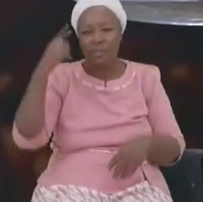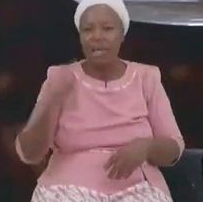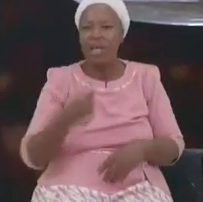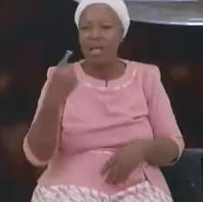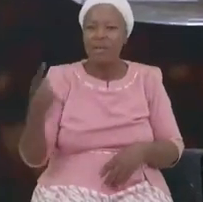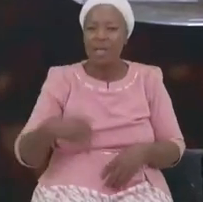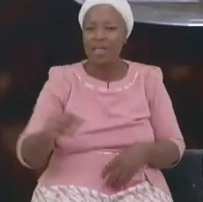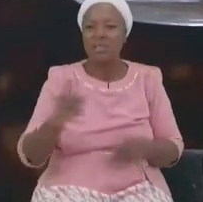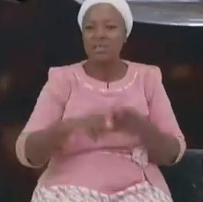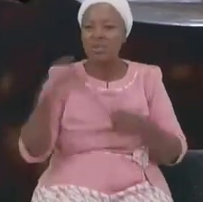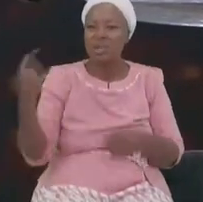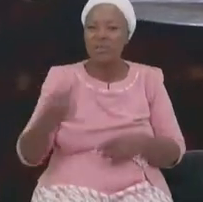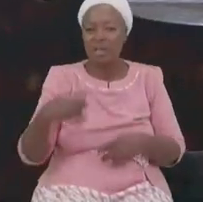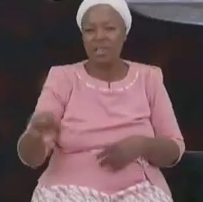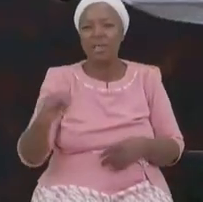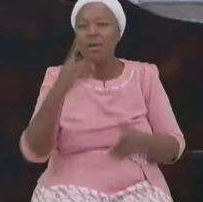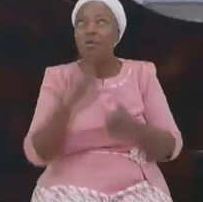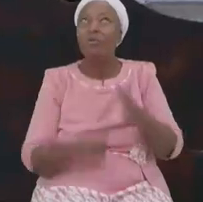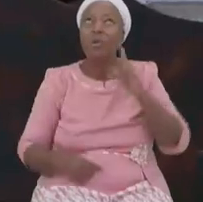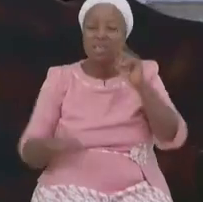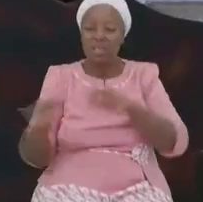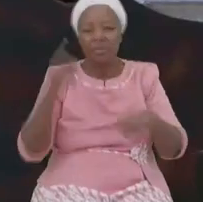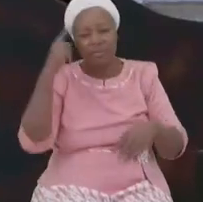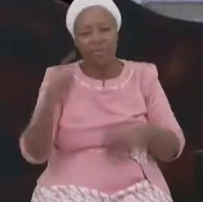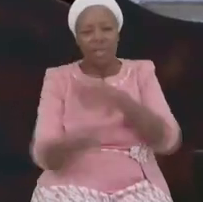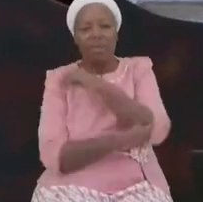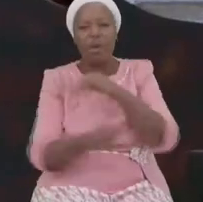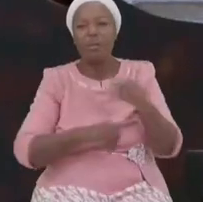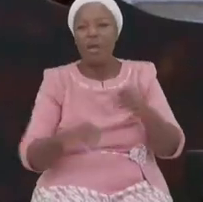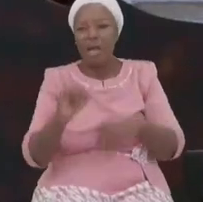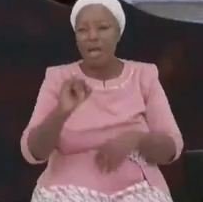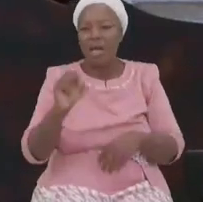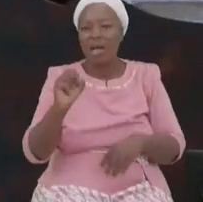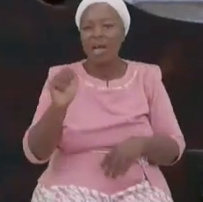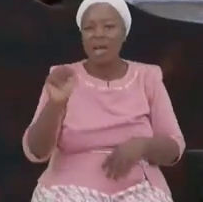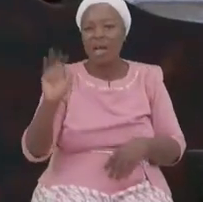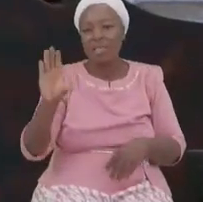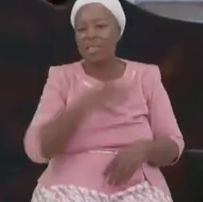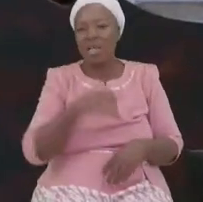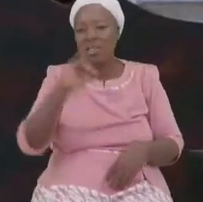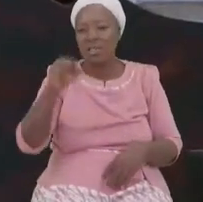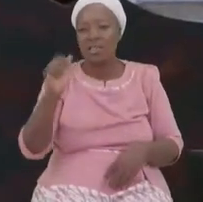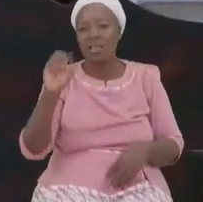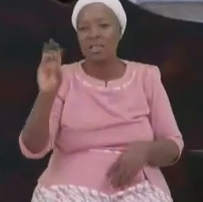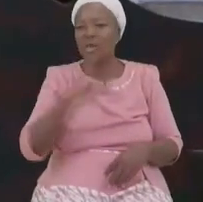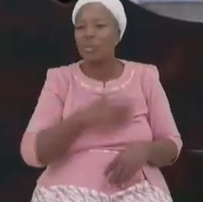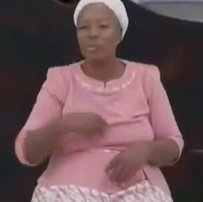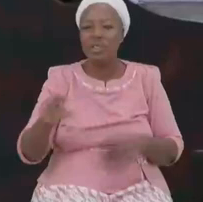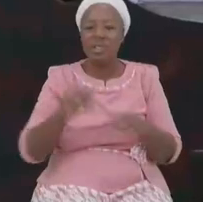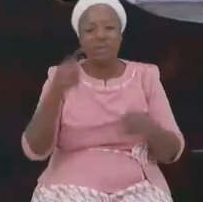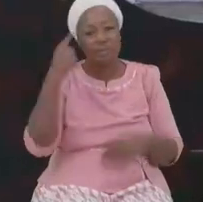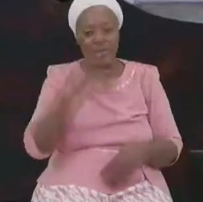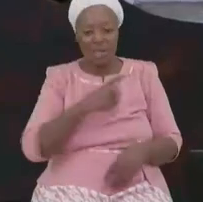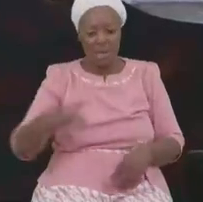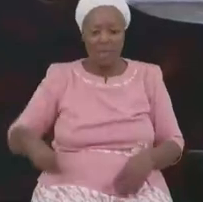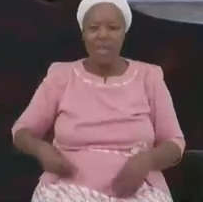pour ce qu'il a fait pour Abraham, Isaac et Jacob, ce qu'il a fait pour David, Samuel et Jérémie et les autres,